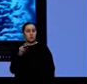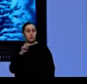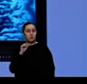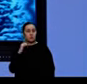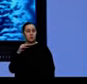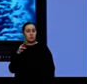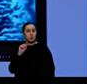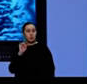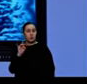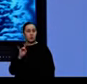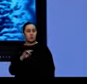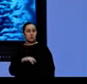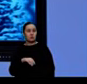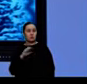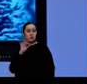daftar,